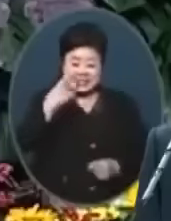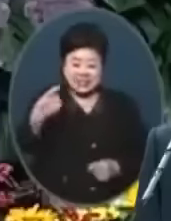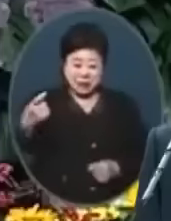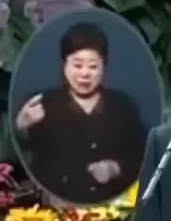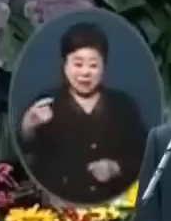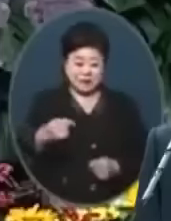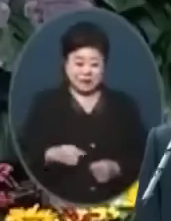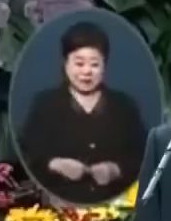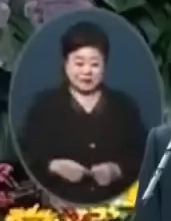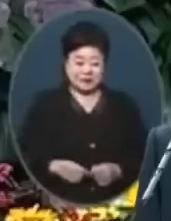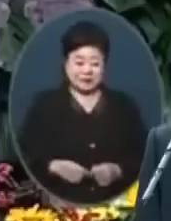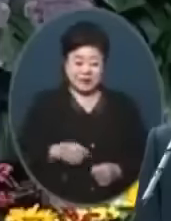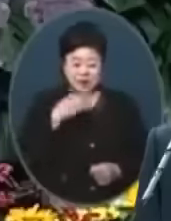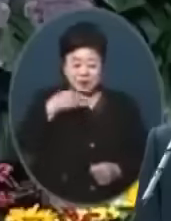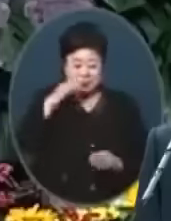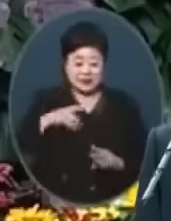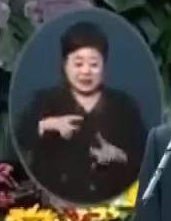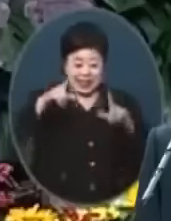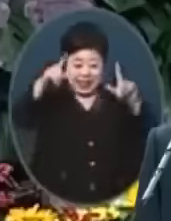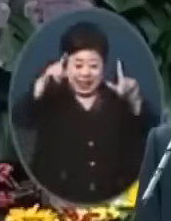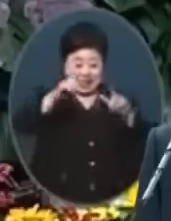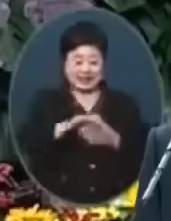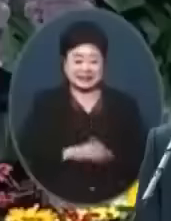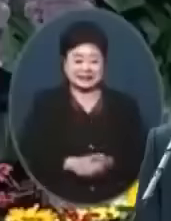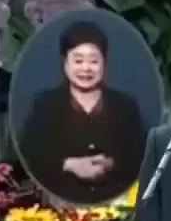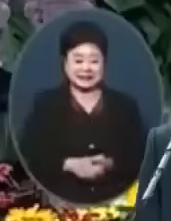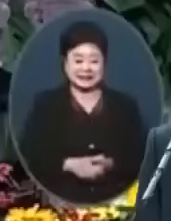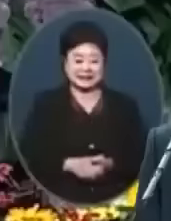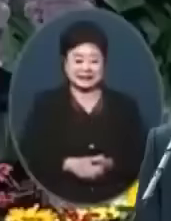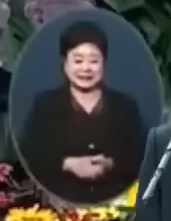날짜를 유월절로 지키는 것입니다.